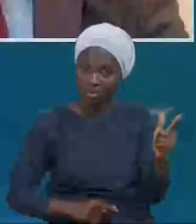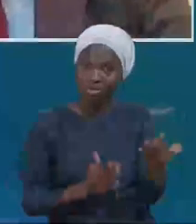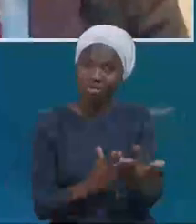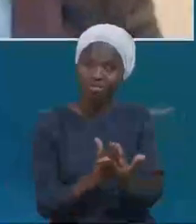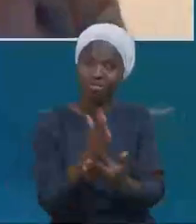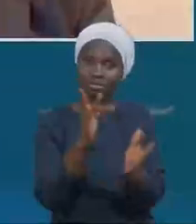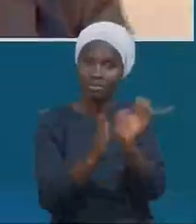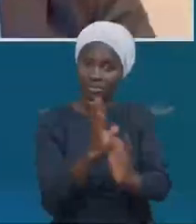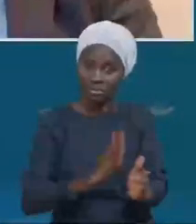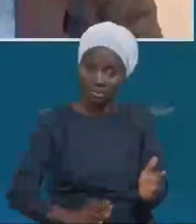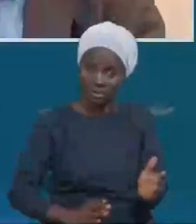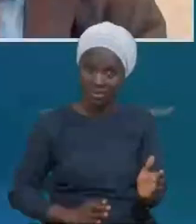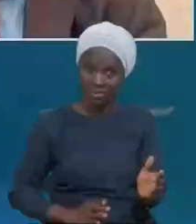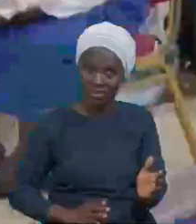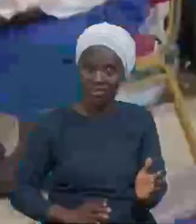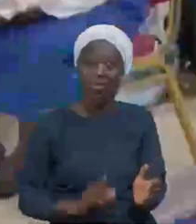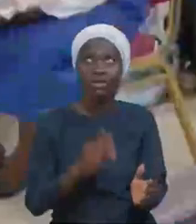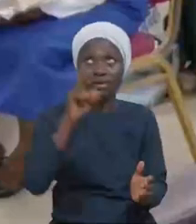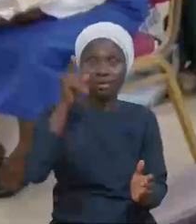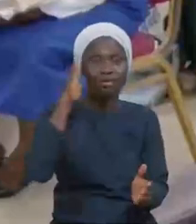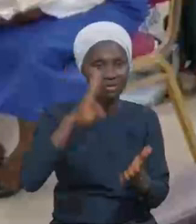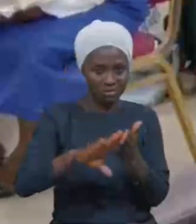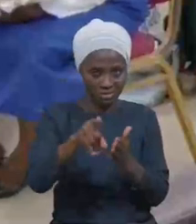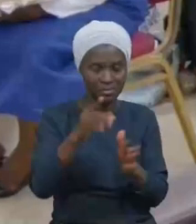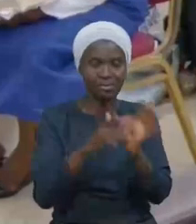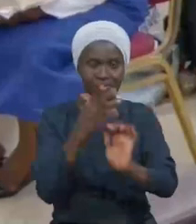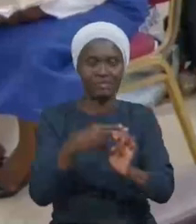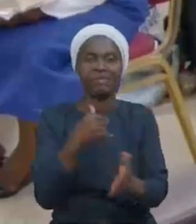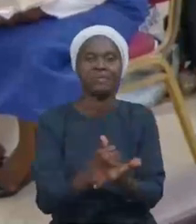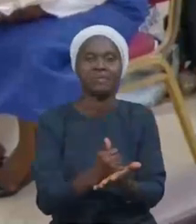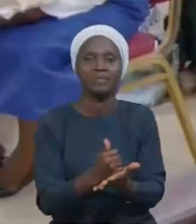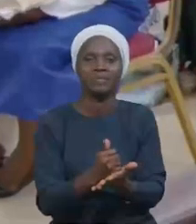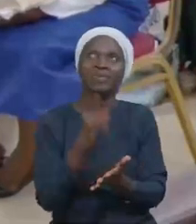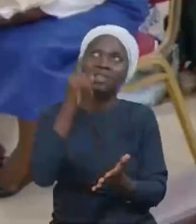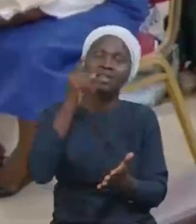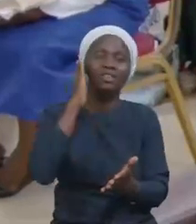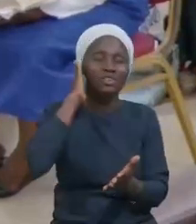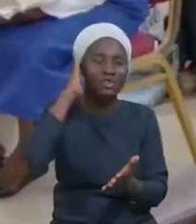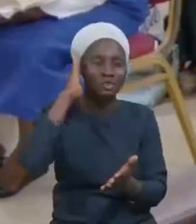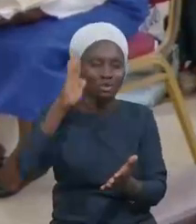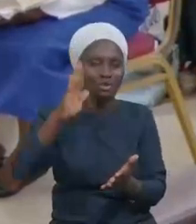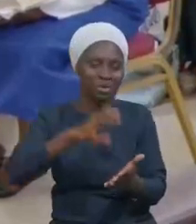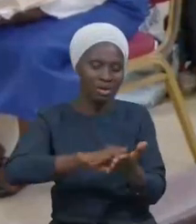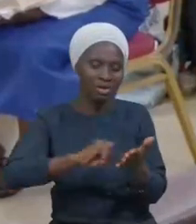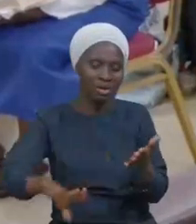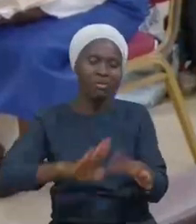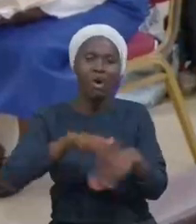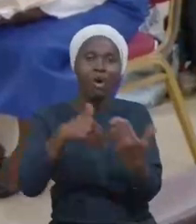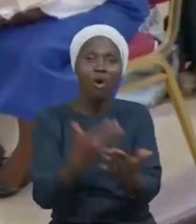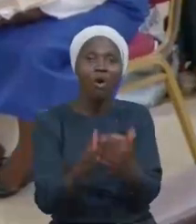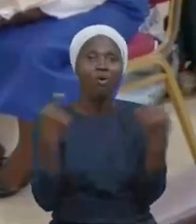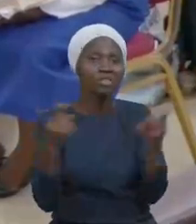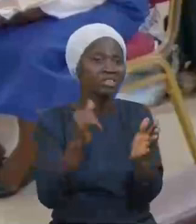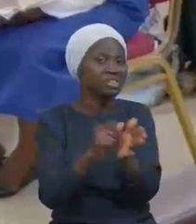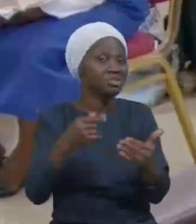Jésus-Christ, il va te pardonner. Il va effacer tous les péchés que tu as jamais